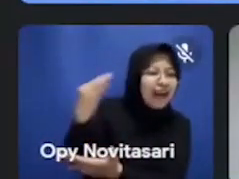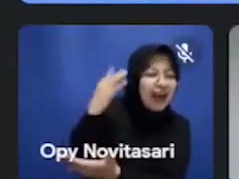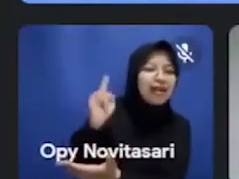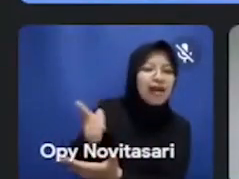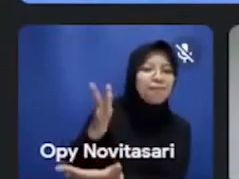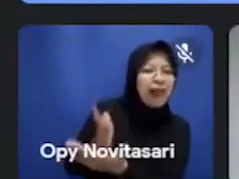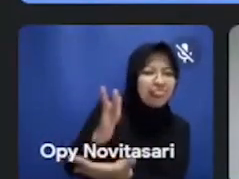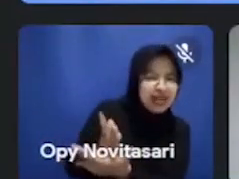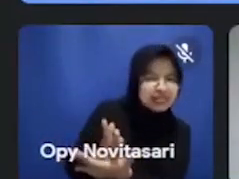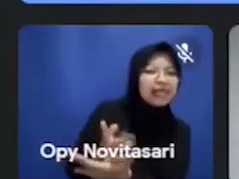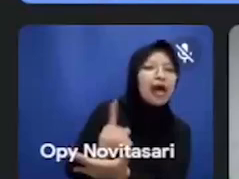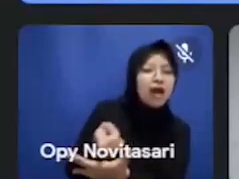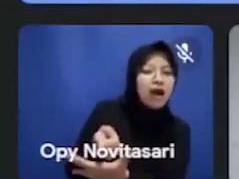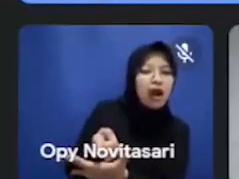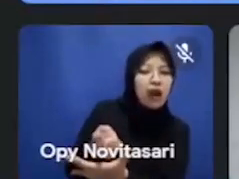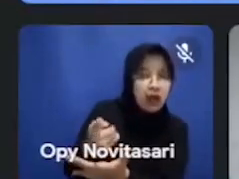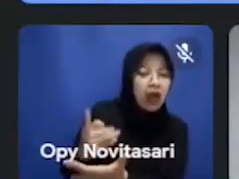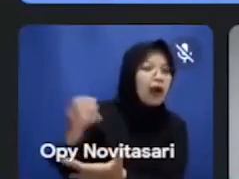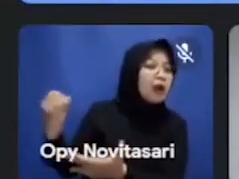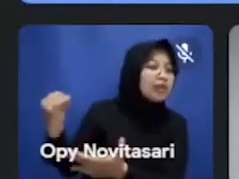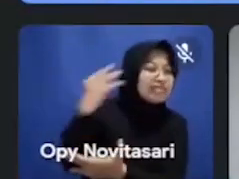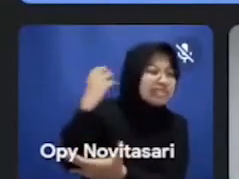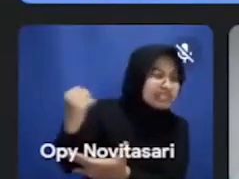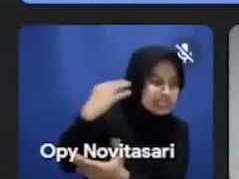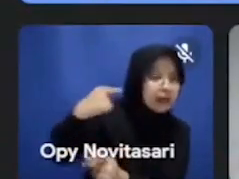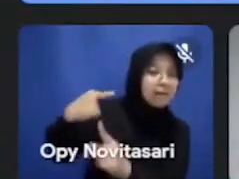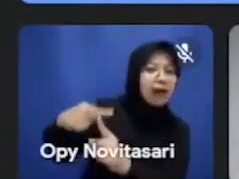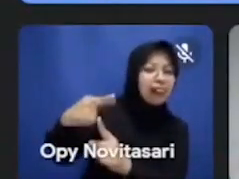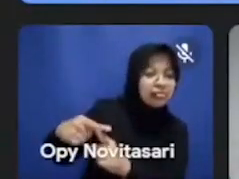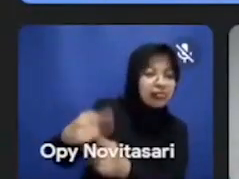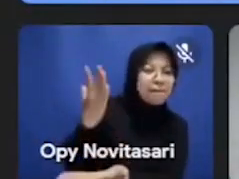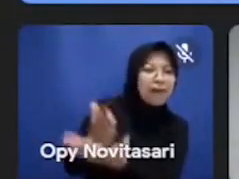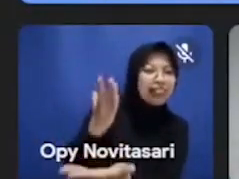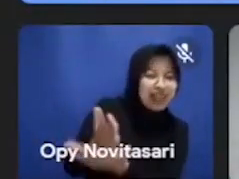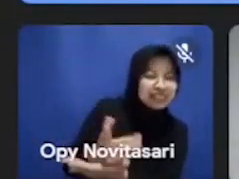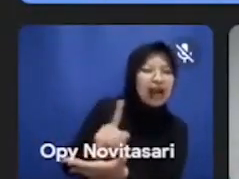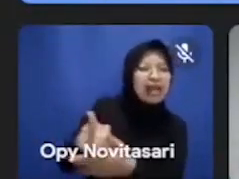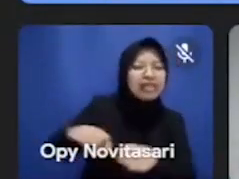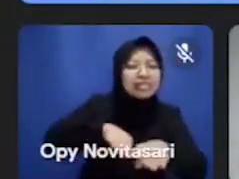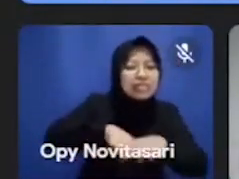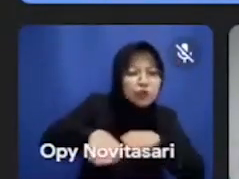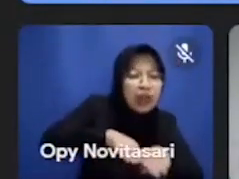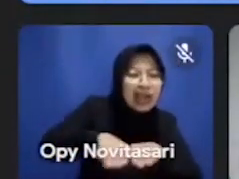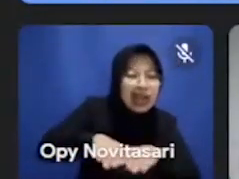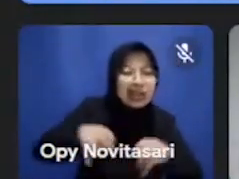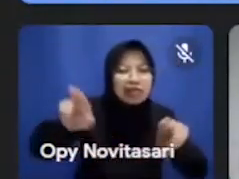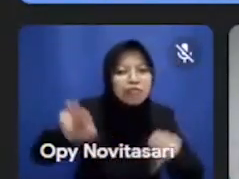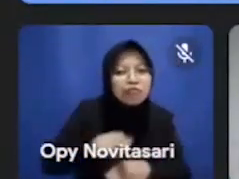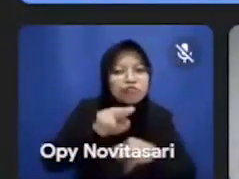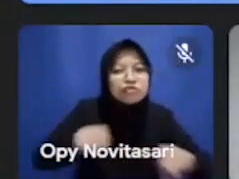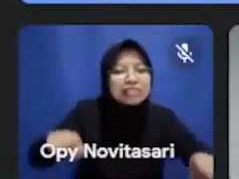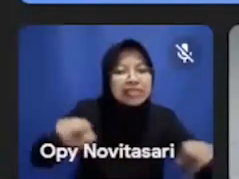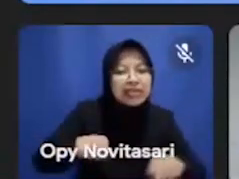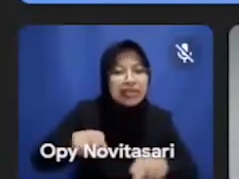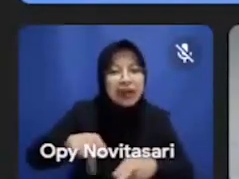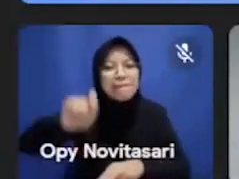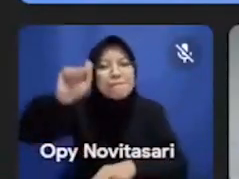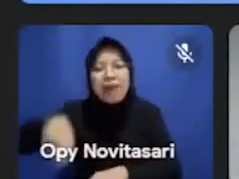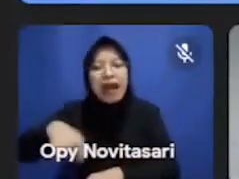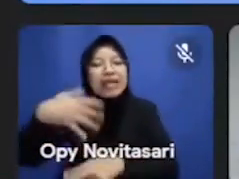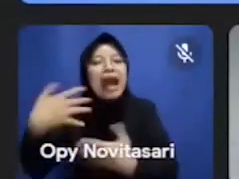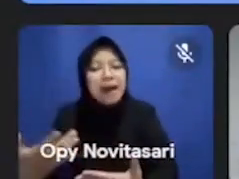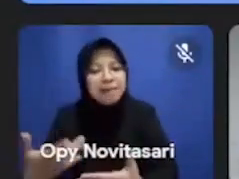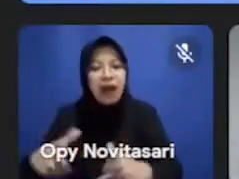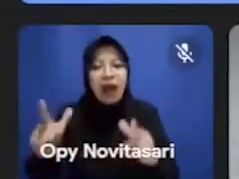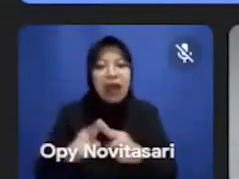spektrum-spektrum itu yang kemudian dieksplorasi disesuaikan dengan ee instrumen apakah yang bisa digunakan Misalkan